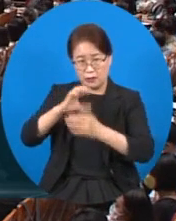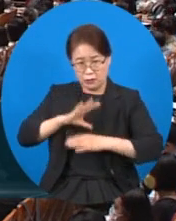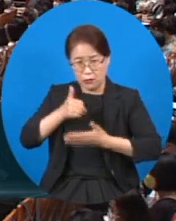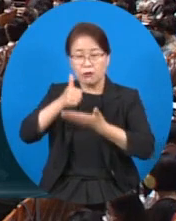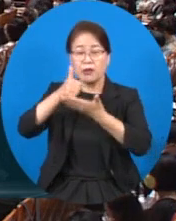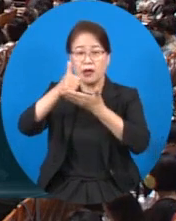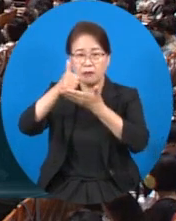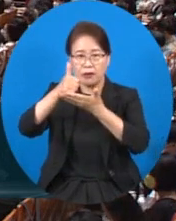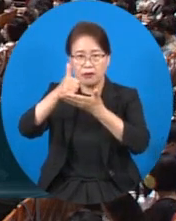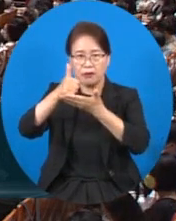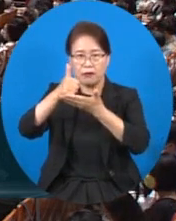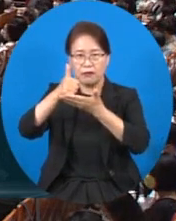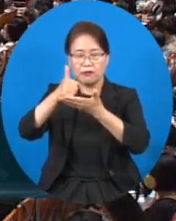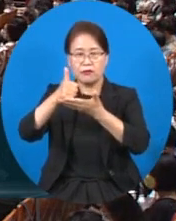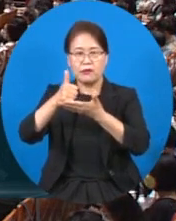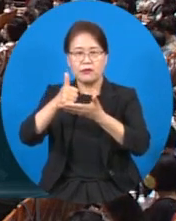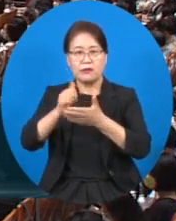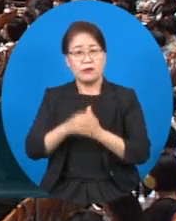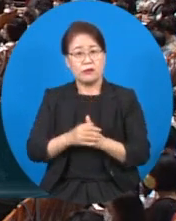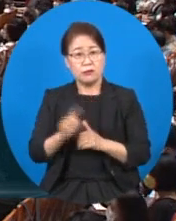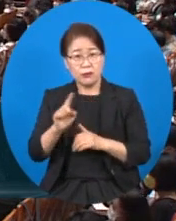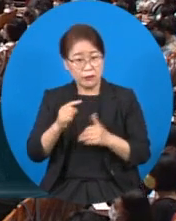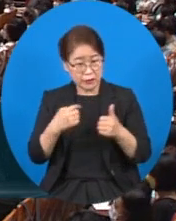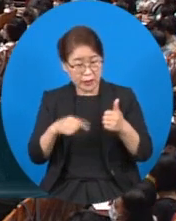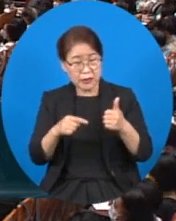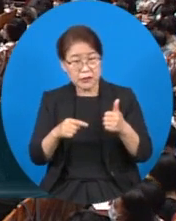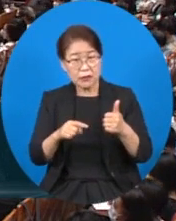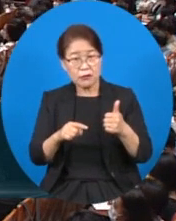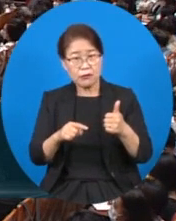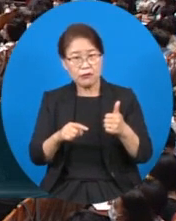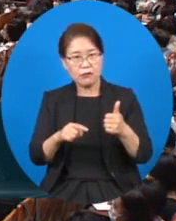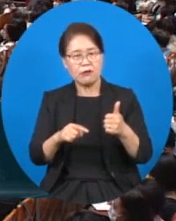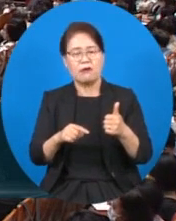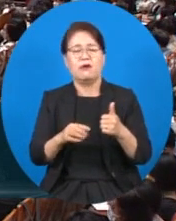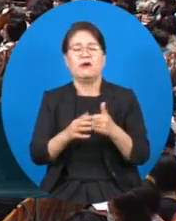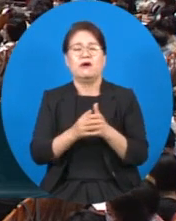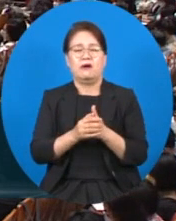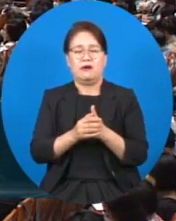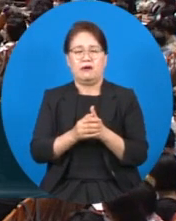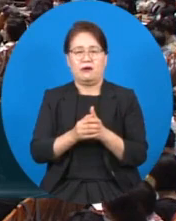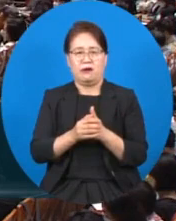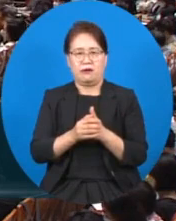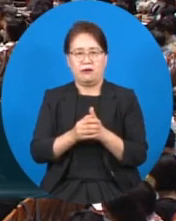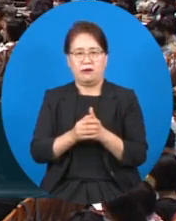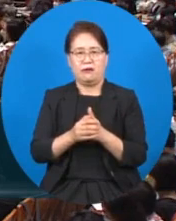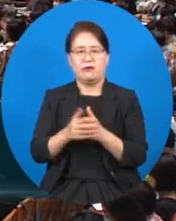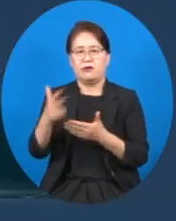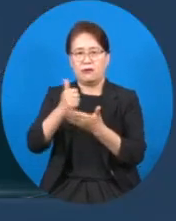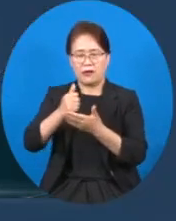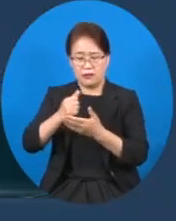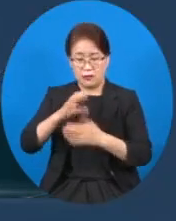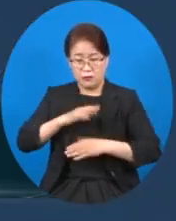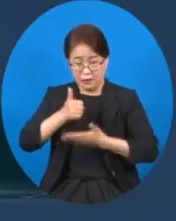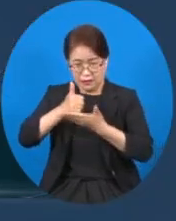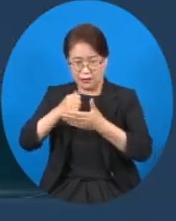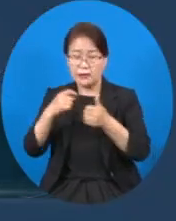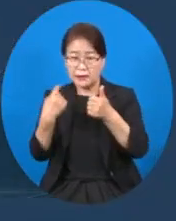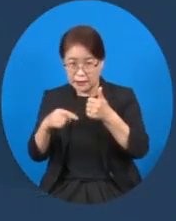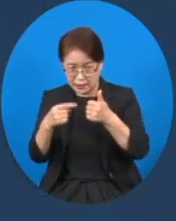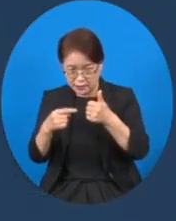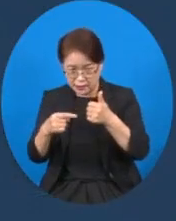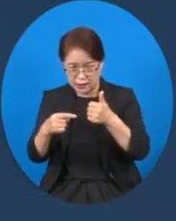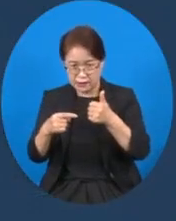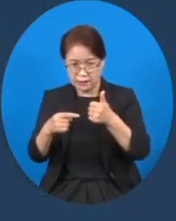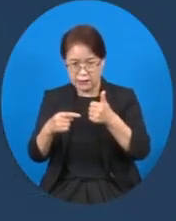경외하며, 뭘 가르치라고 말하죠? 여호와를 경외하는 것을 가르치라는 거예요. 하나님이